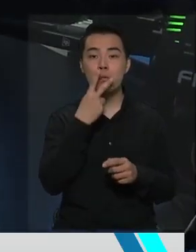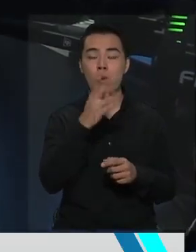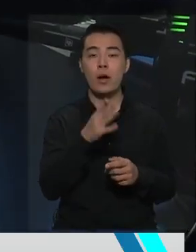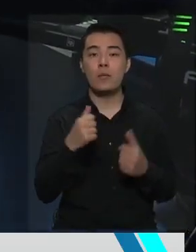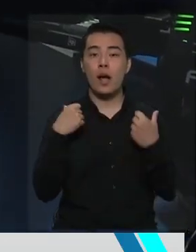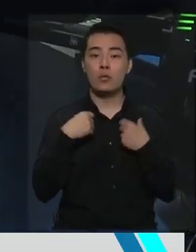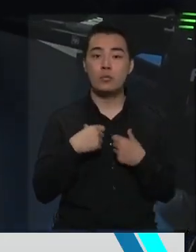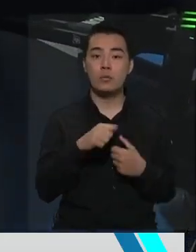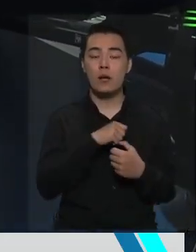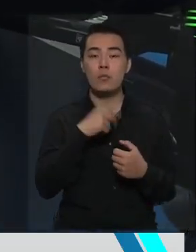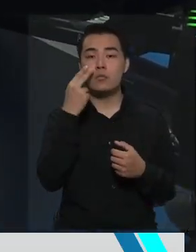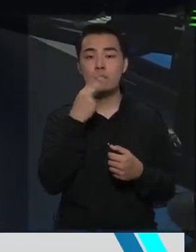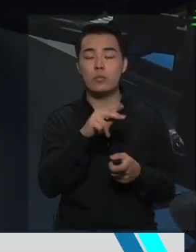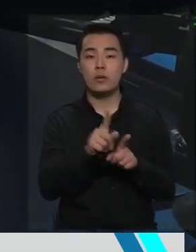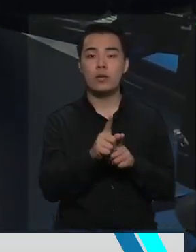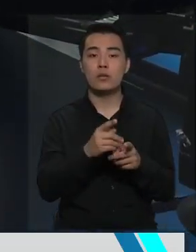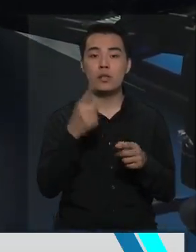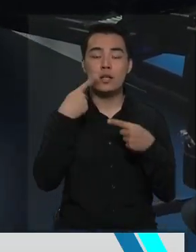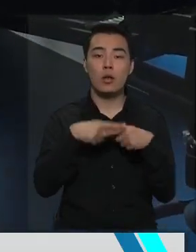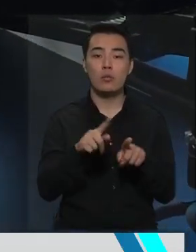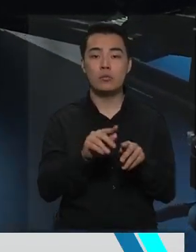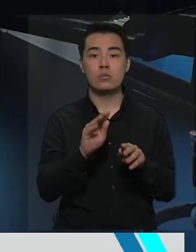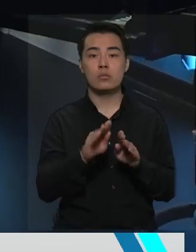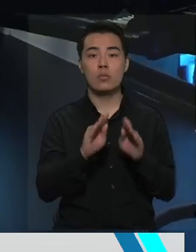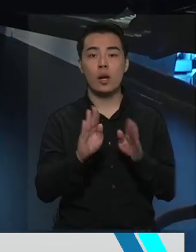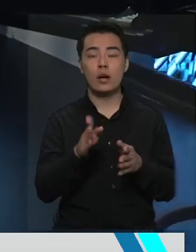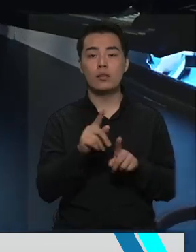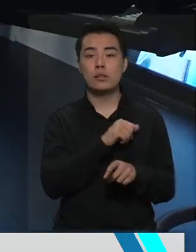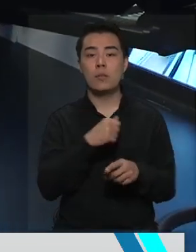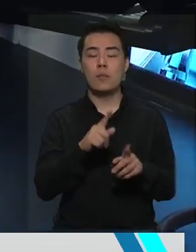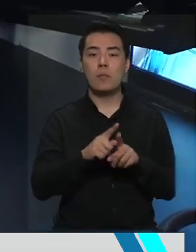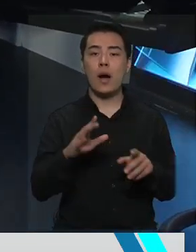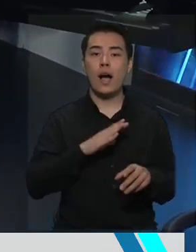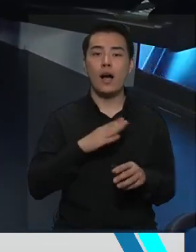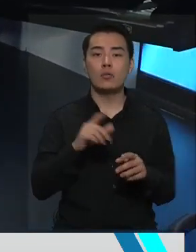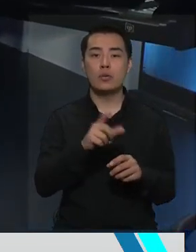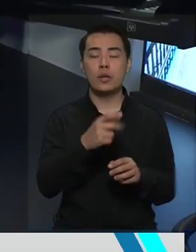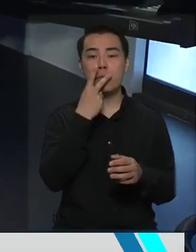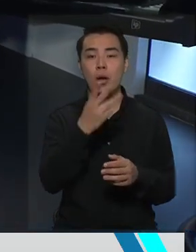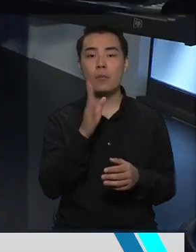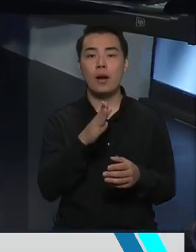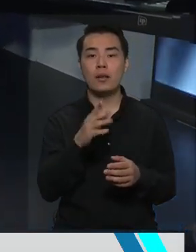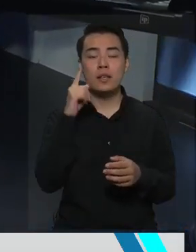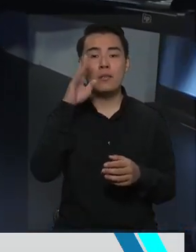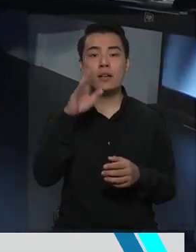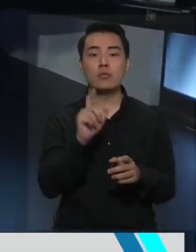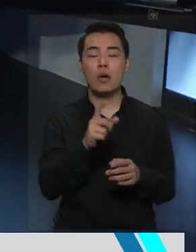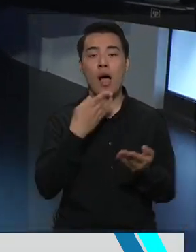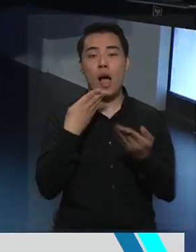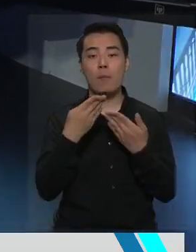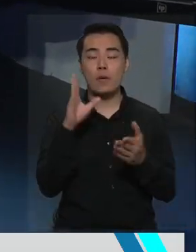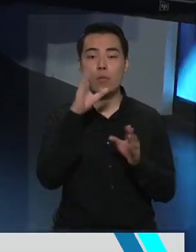костюмах которые делают реальные крутые инновации видите серьезных богатых людей известных людей можно пообщаться